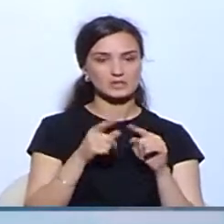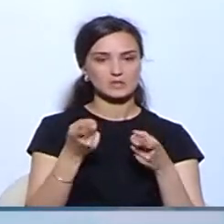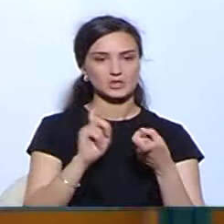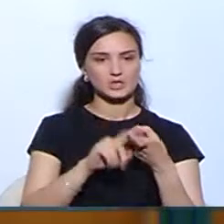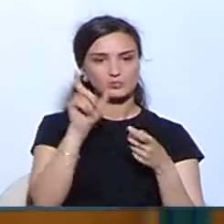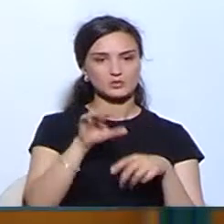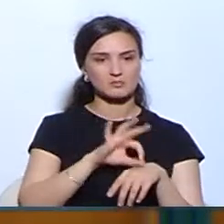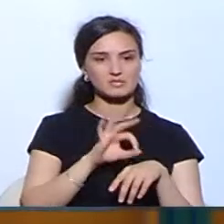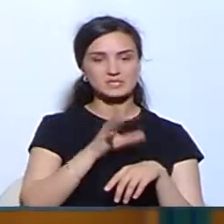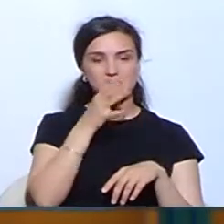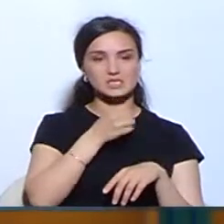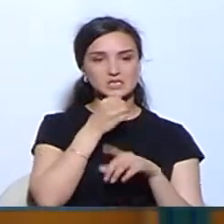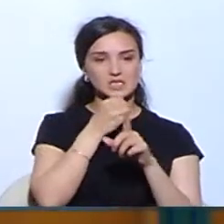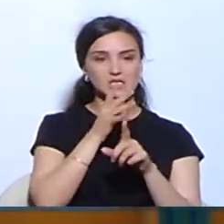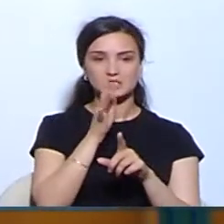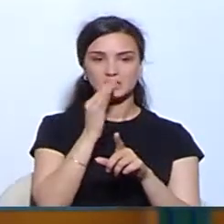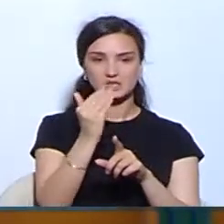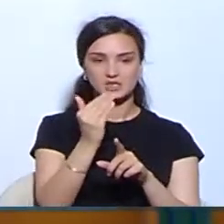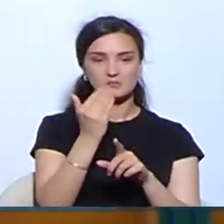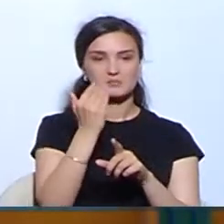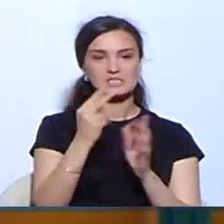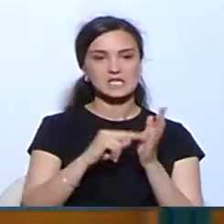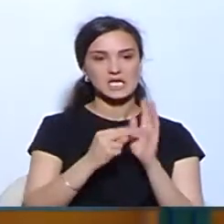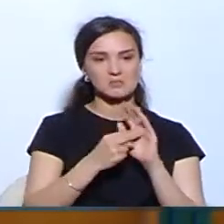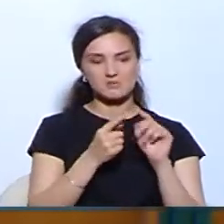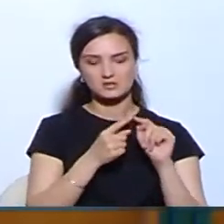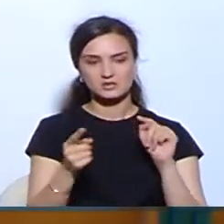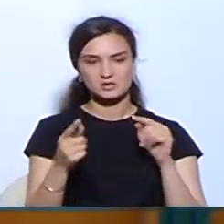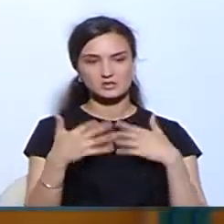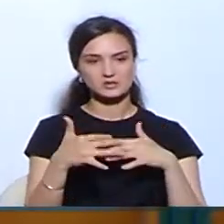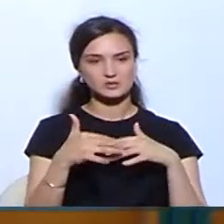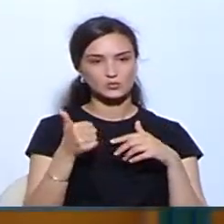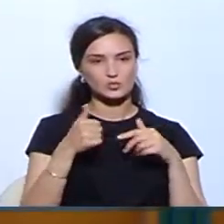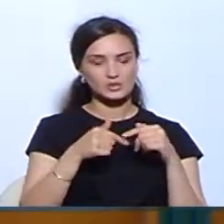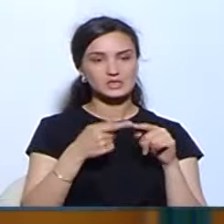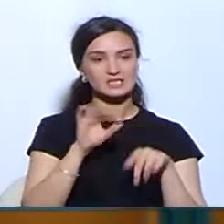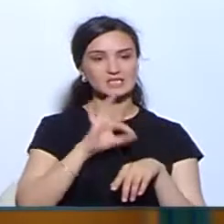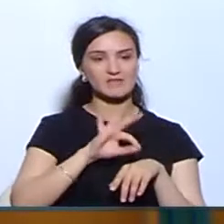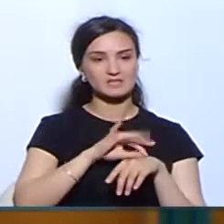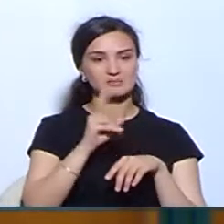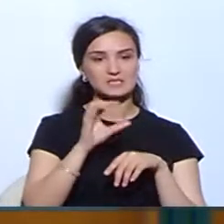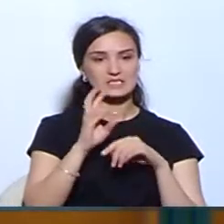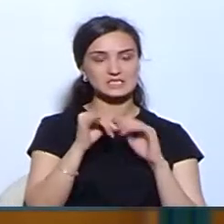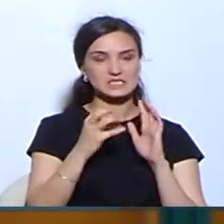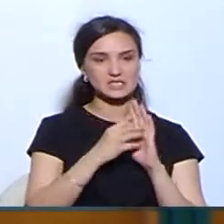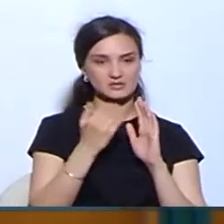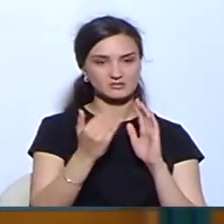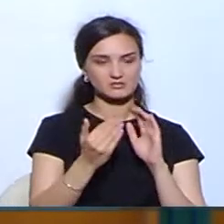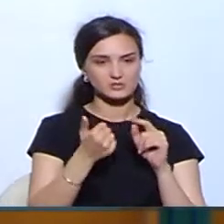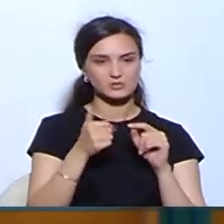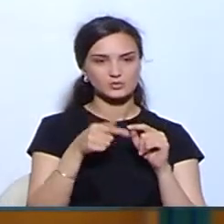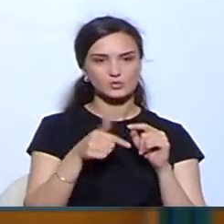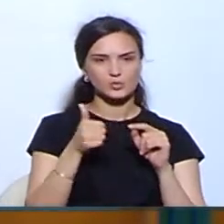დამოკიდებულია პაციენტის ასაკზე, მის რეპროდუქციულ გეგმებზე, თვითონ დაავადების კისტის კლინიკურ მანიფესტაციაზე, თუ